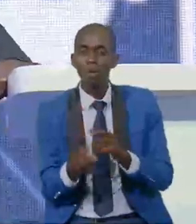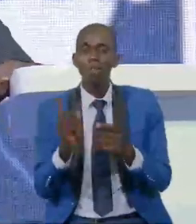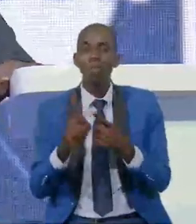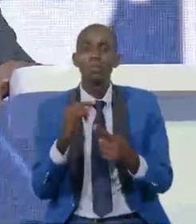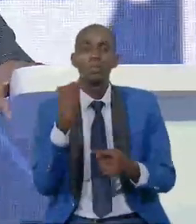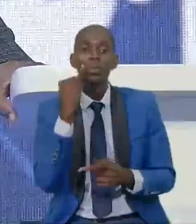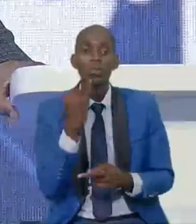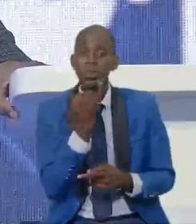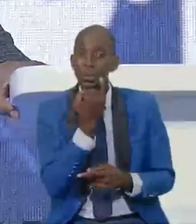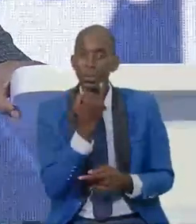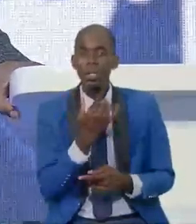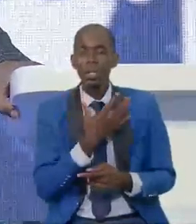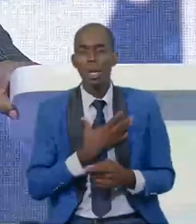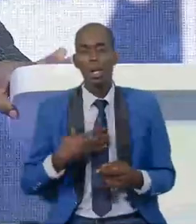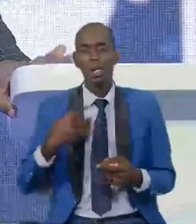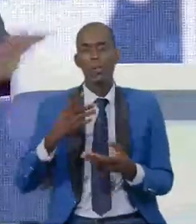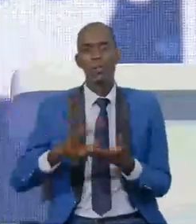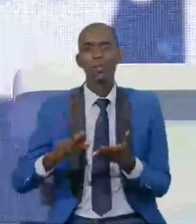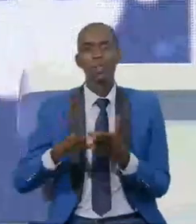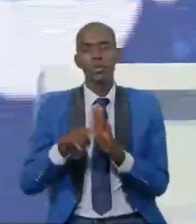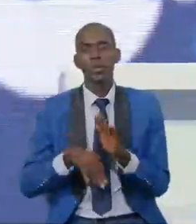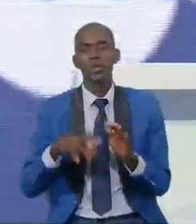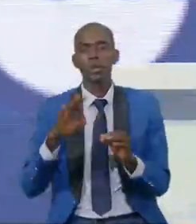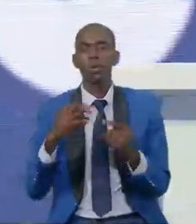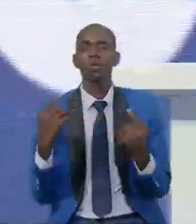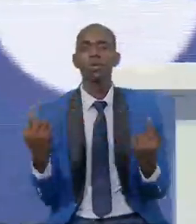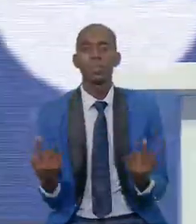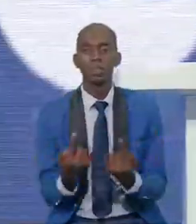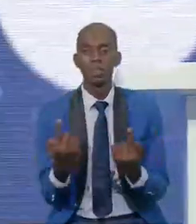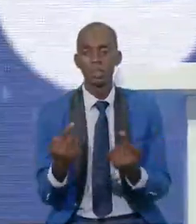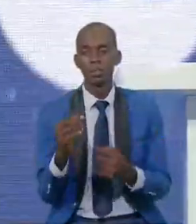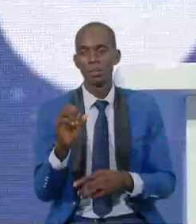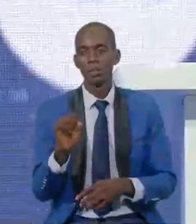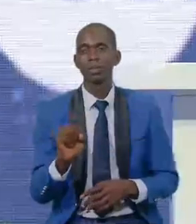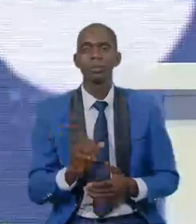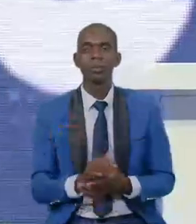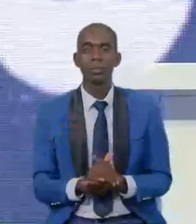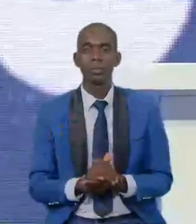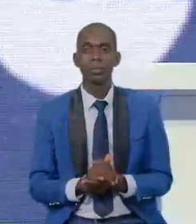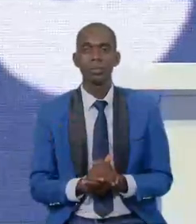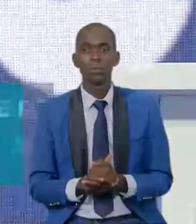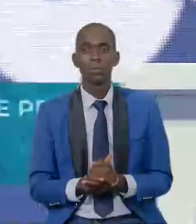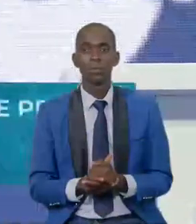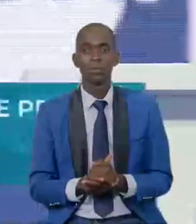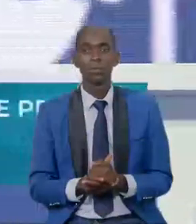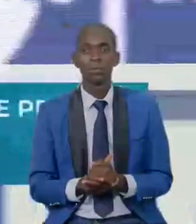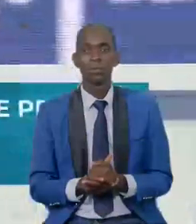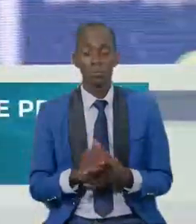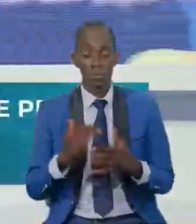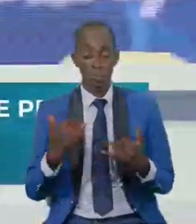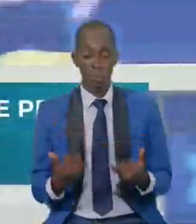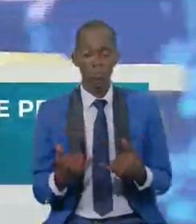Israel. And the forgiveness of sins. Pour donner à Israël la repentance et le pardon des